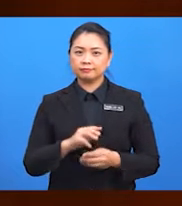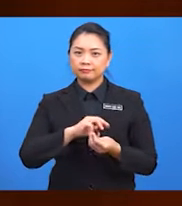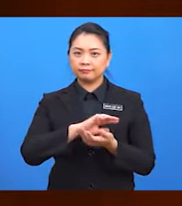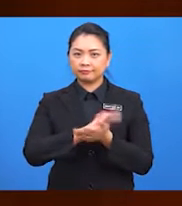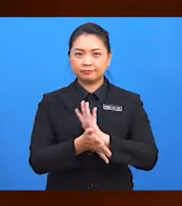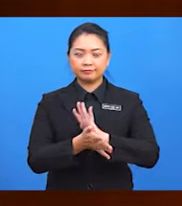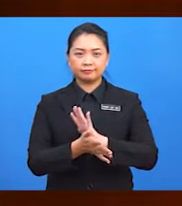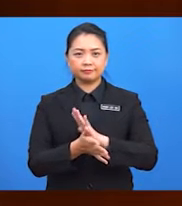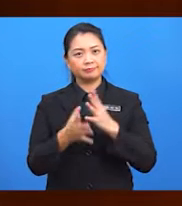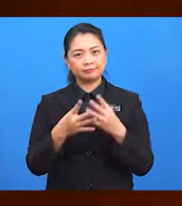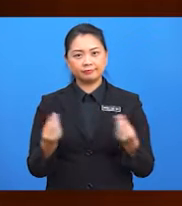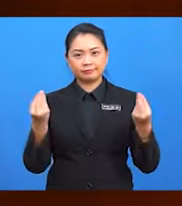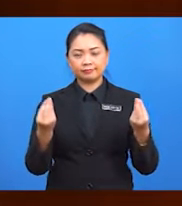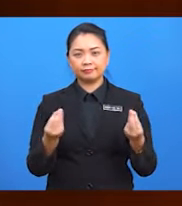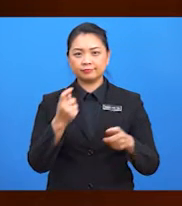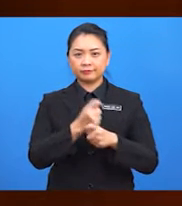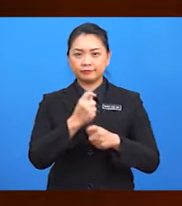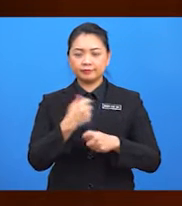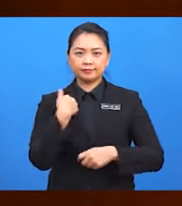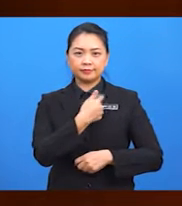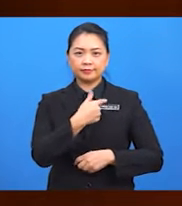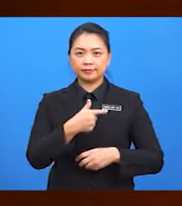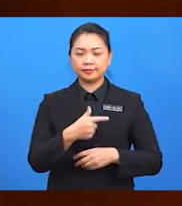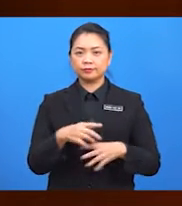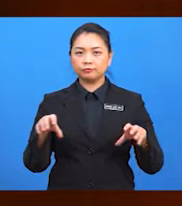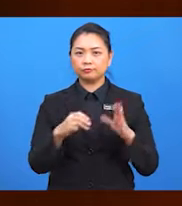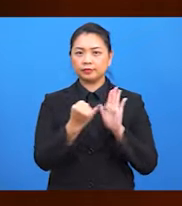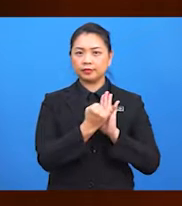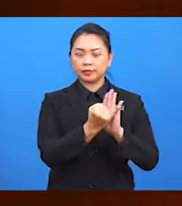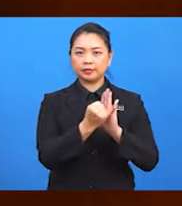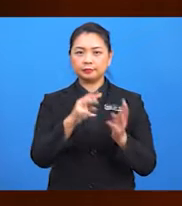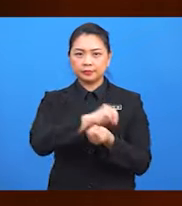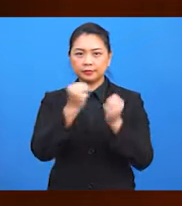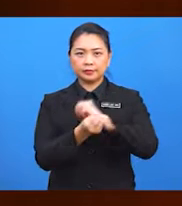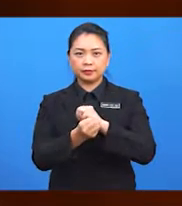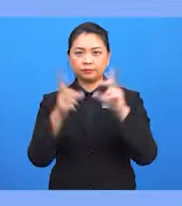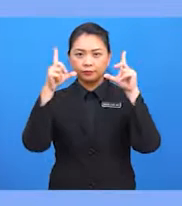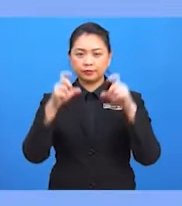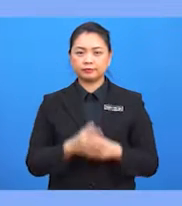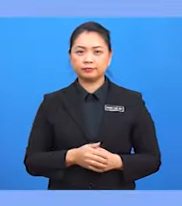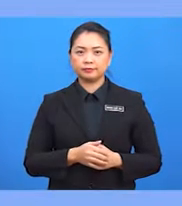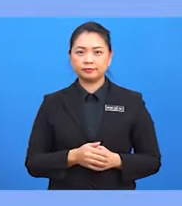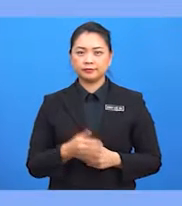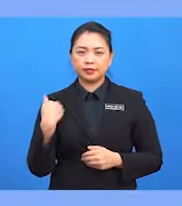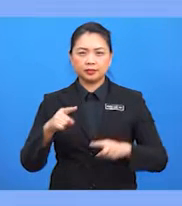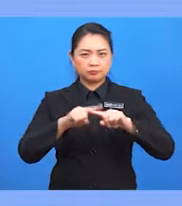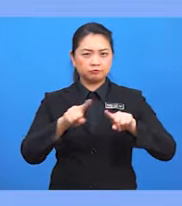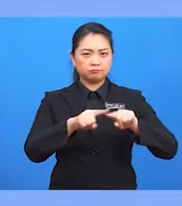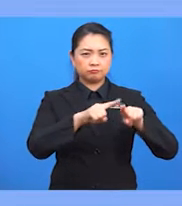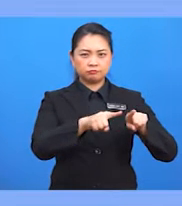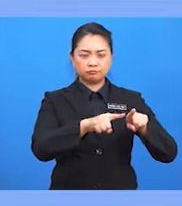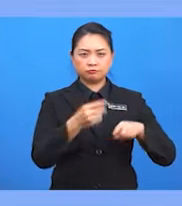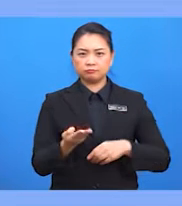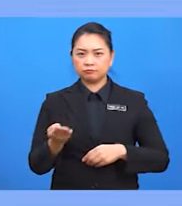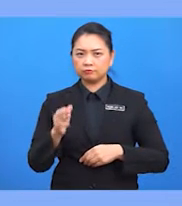Maka, selesailah tugas kita menghasilkan periklanan dengan kaedah manipulasi foto. Ada pelbagai hasil karya